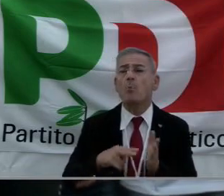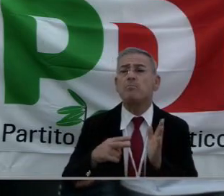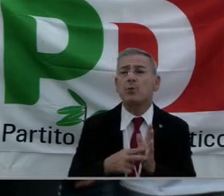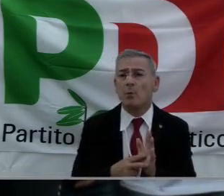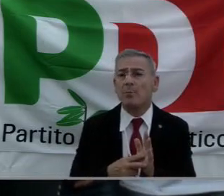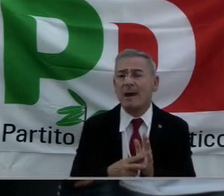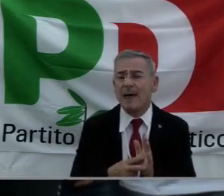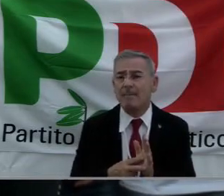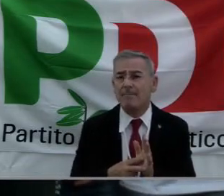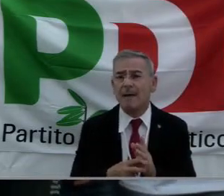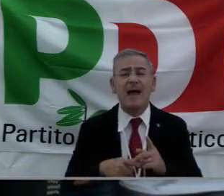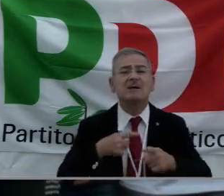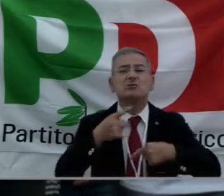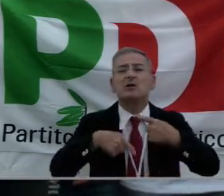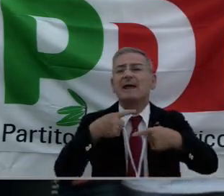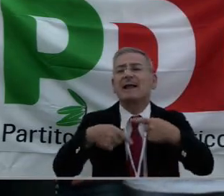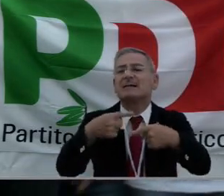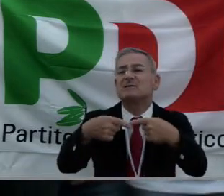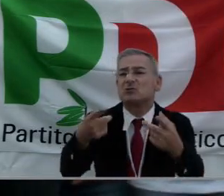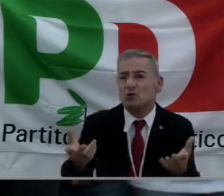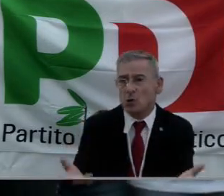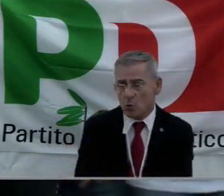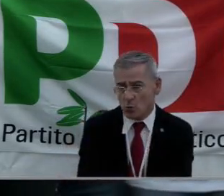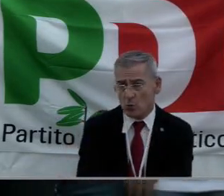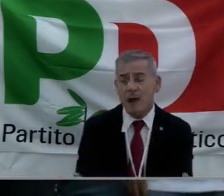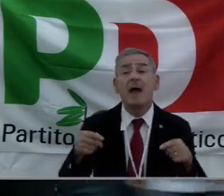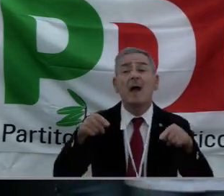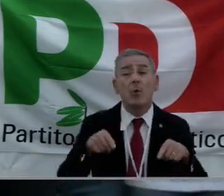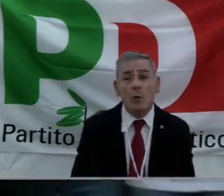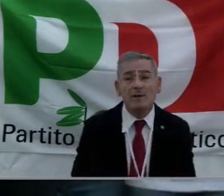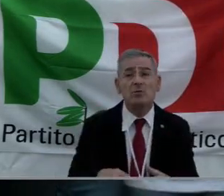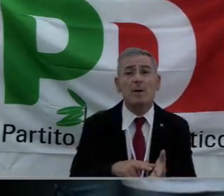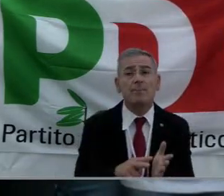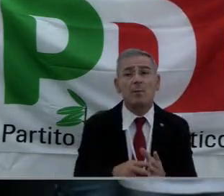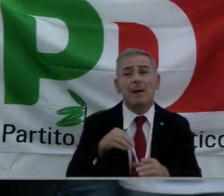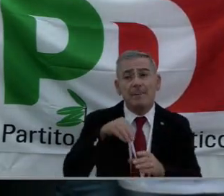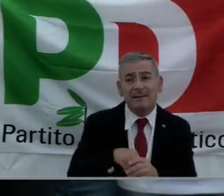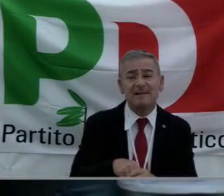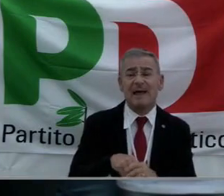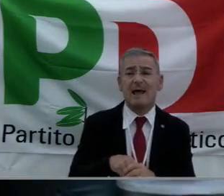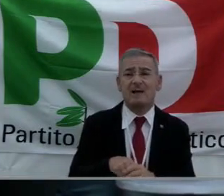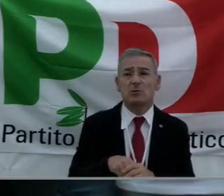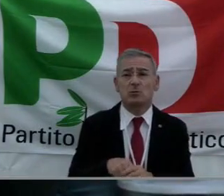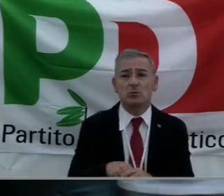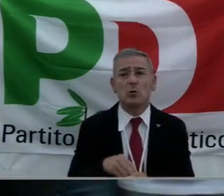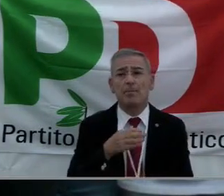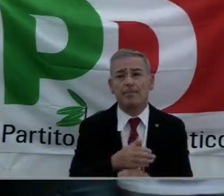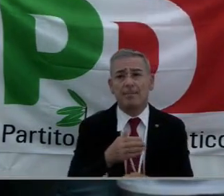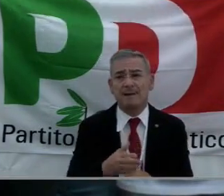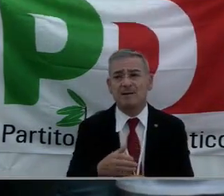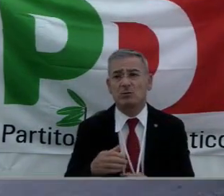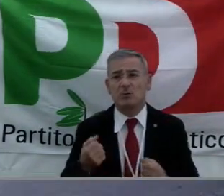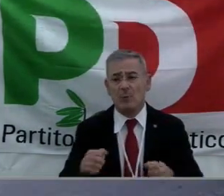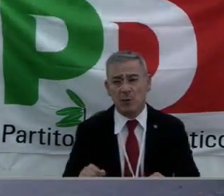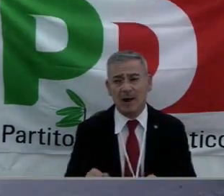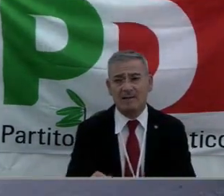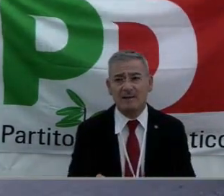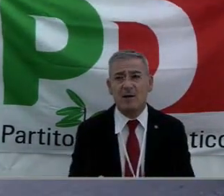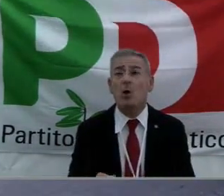dentro questa storia, ed è la prima vera questione per il Partito Democratico. O il Partito Democratico